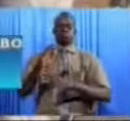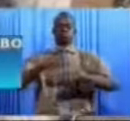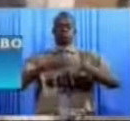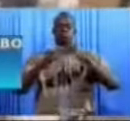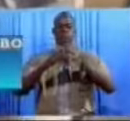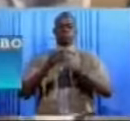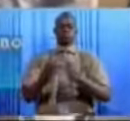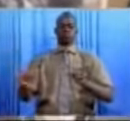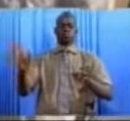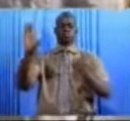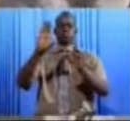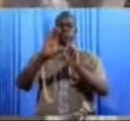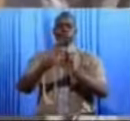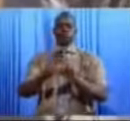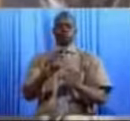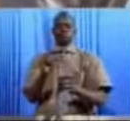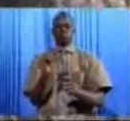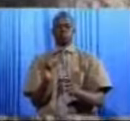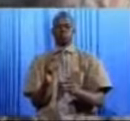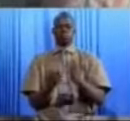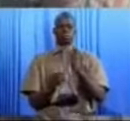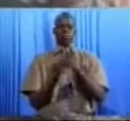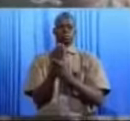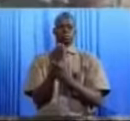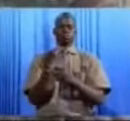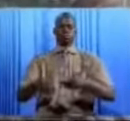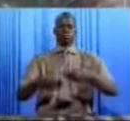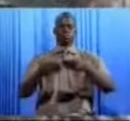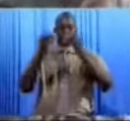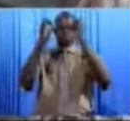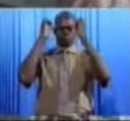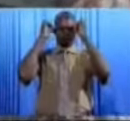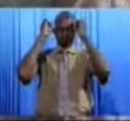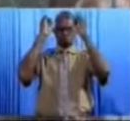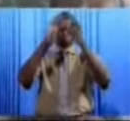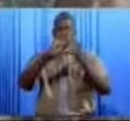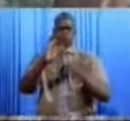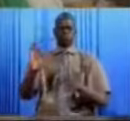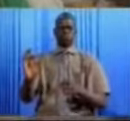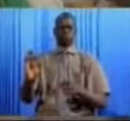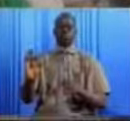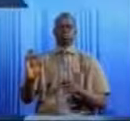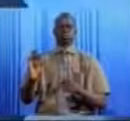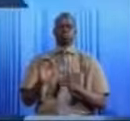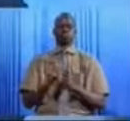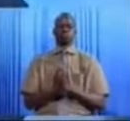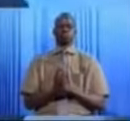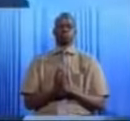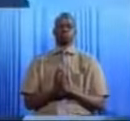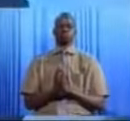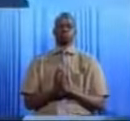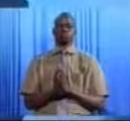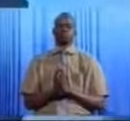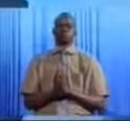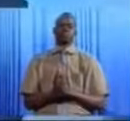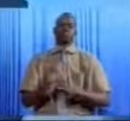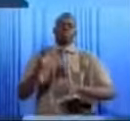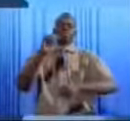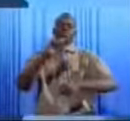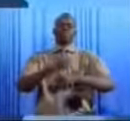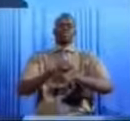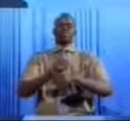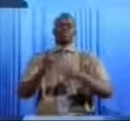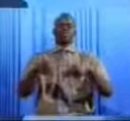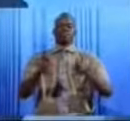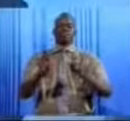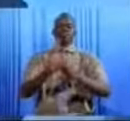contribuer un tant soit peu à l'accroissement de l'offre éducative au burkina faso l'ars a permis